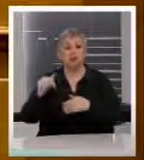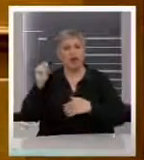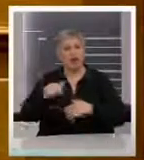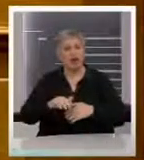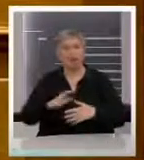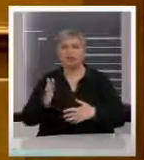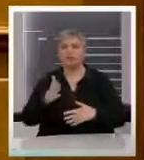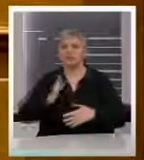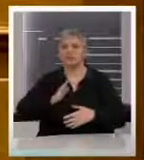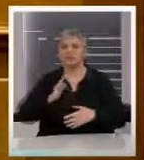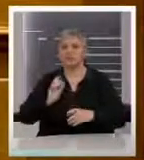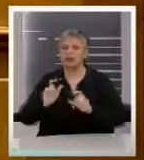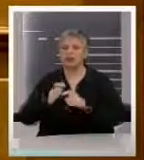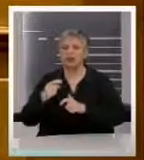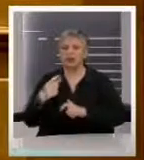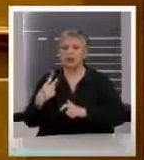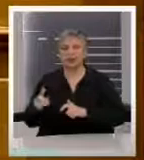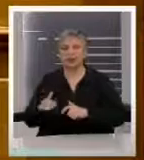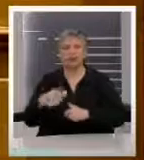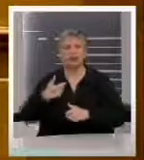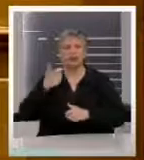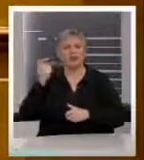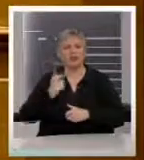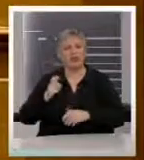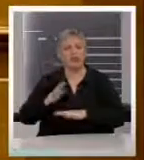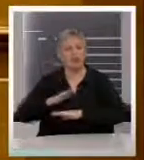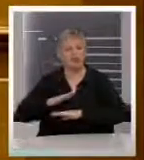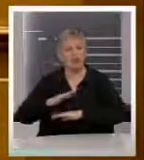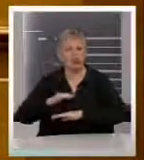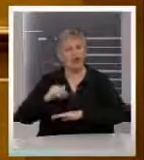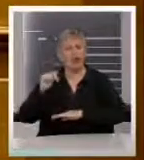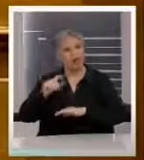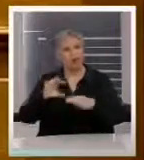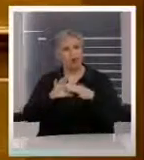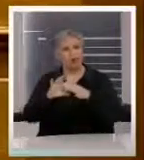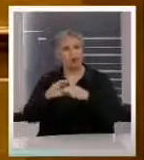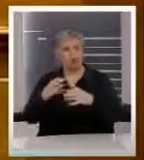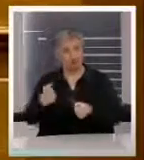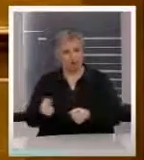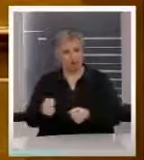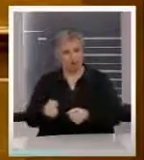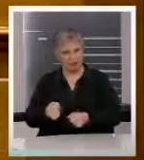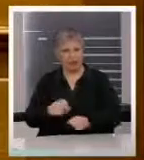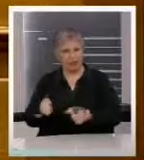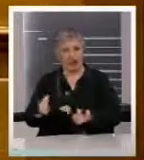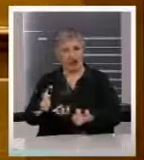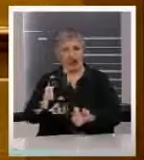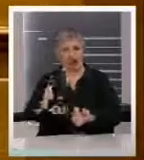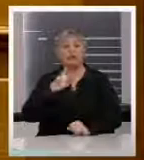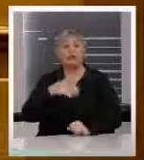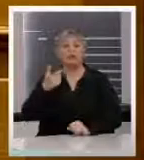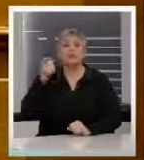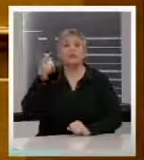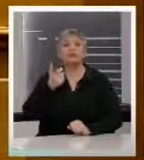μας, τις οικογένειές τους, καθώς και το εναποστρατεία προσωπικό. Μιλώντας για το εναποστρατεία προσωπικό, δεν πρέπει να λησμονείται